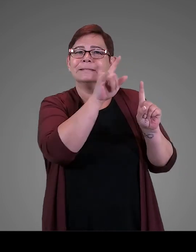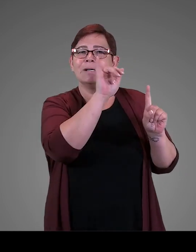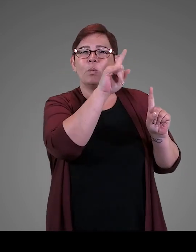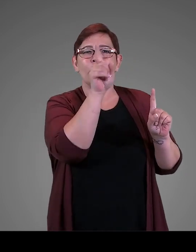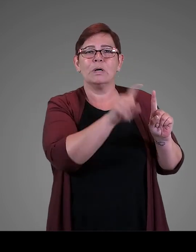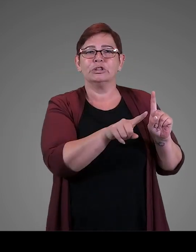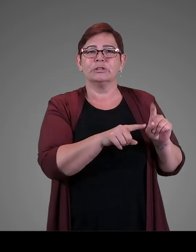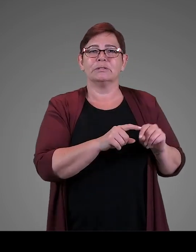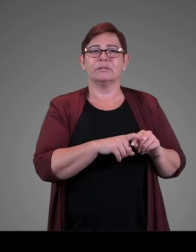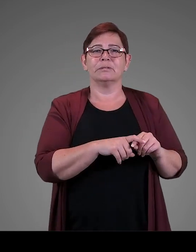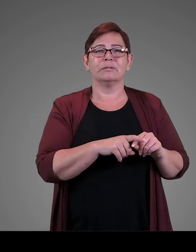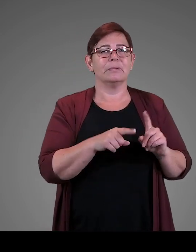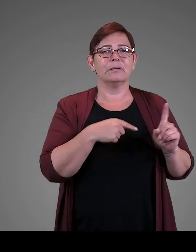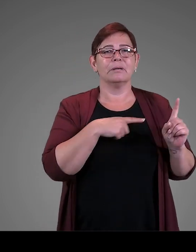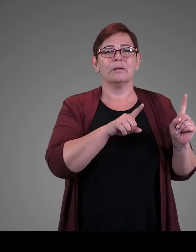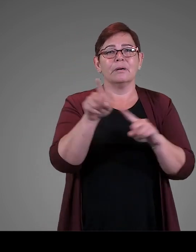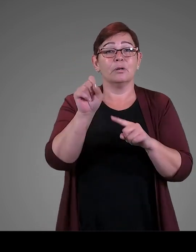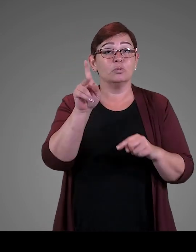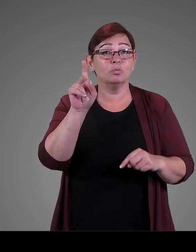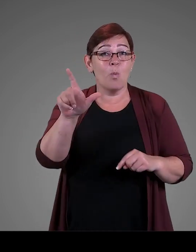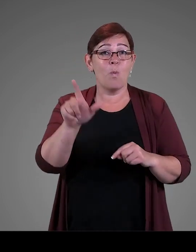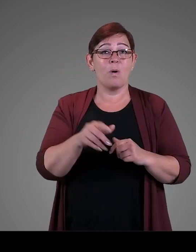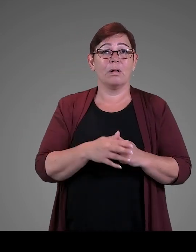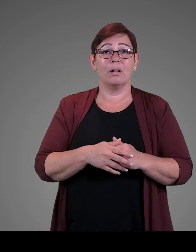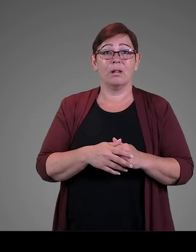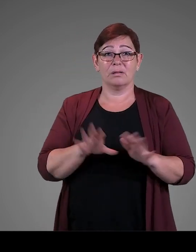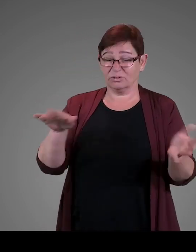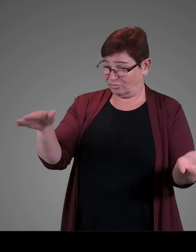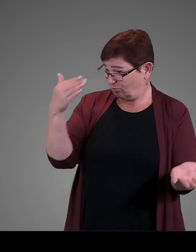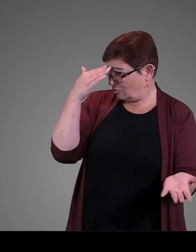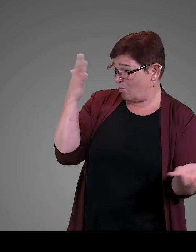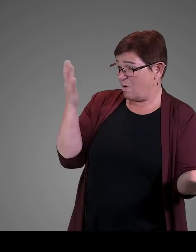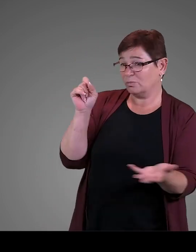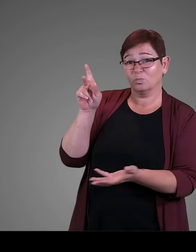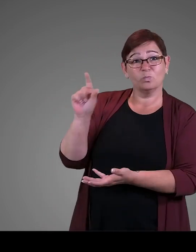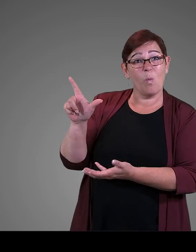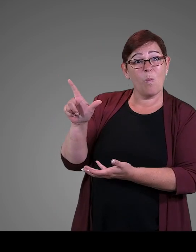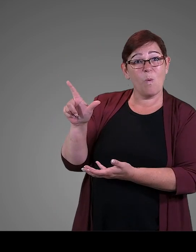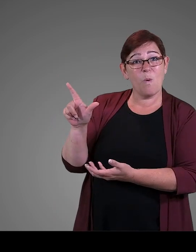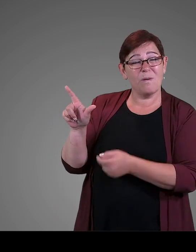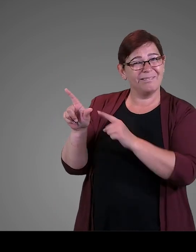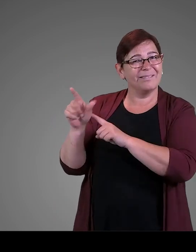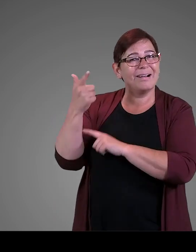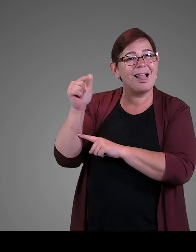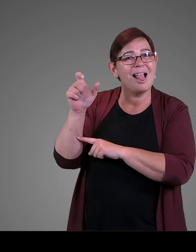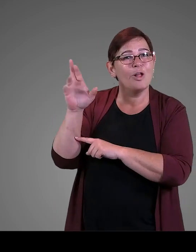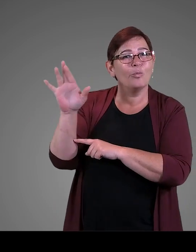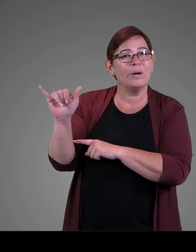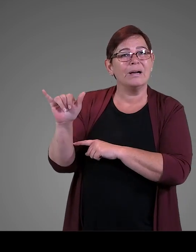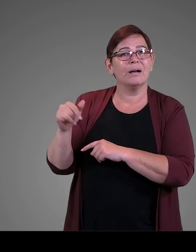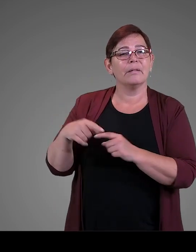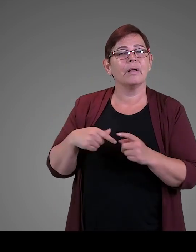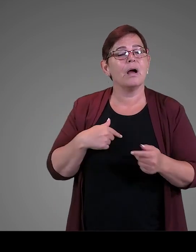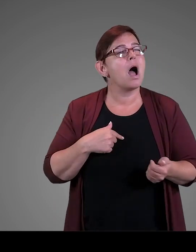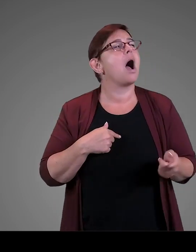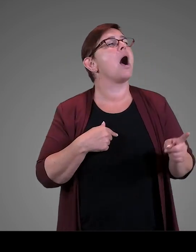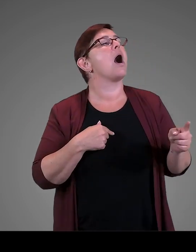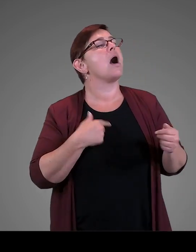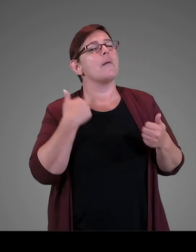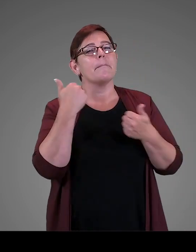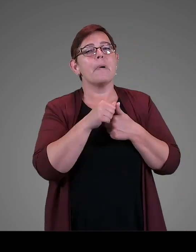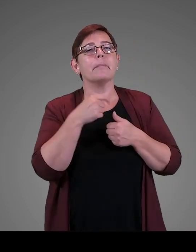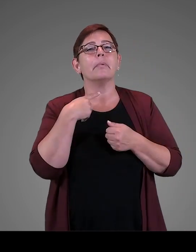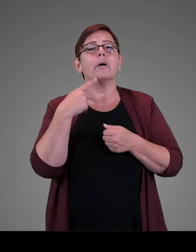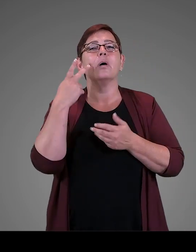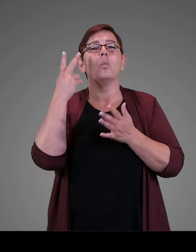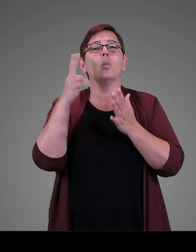Puis je me souviens pas là, qui avait posé la question, mais on est allé chez Skoll, genre. Là, puis là, il a dit, savez-vous c'est quoi Skoll? Puis,